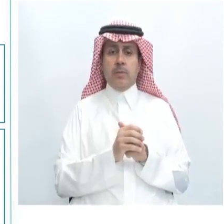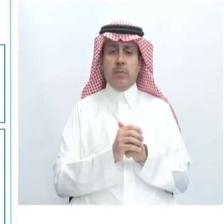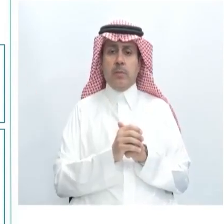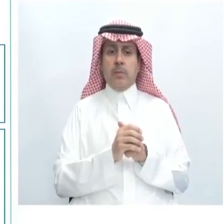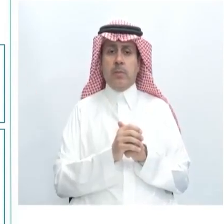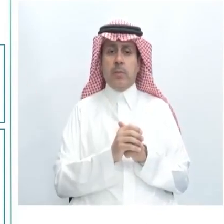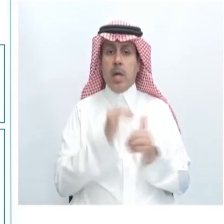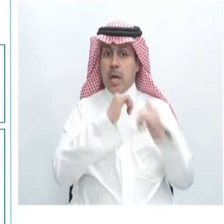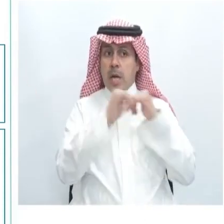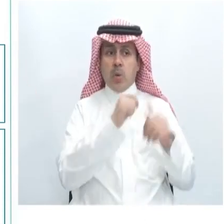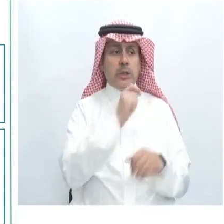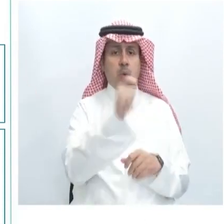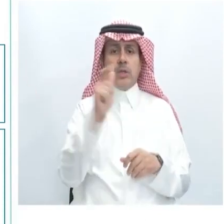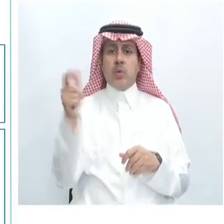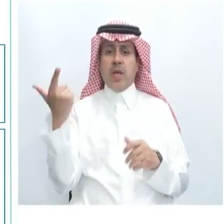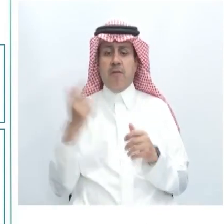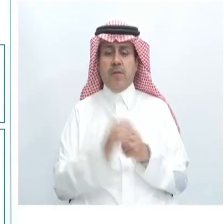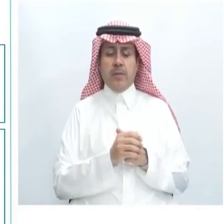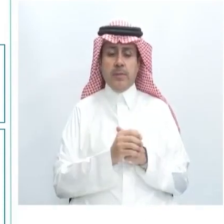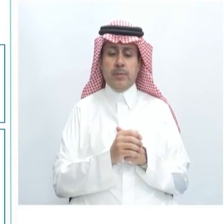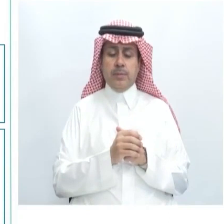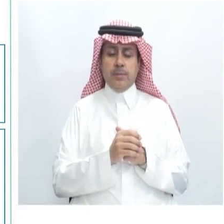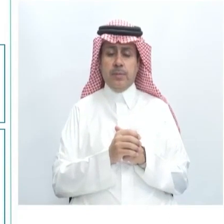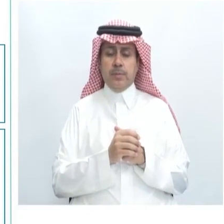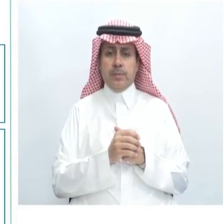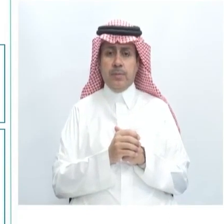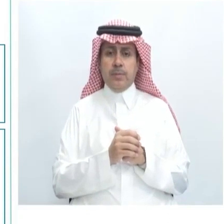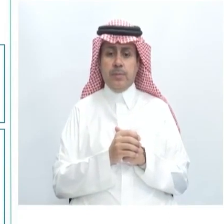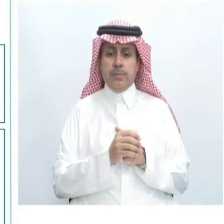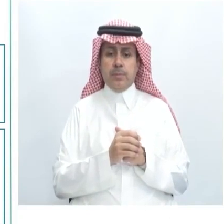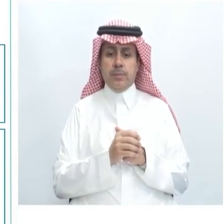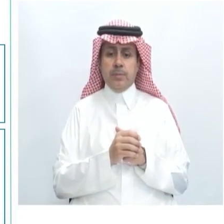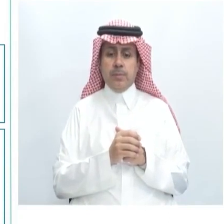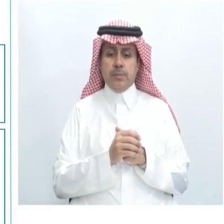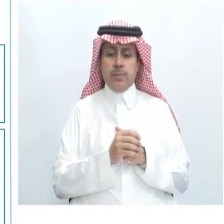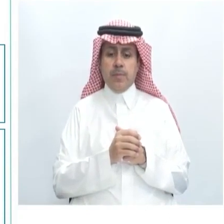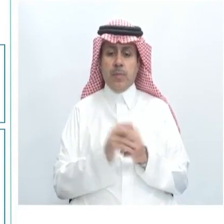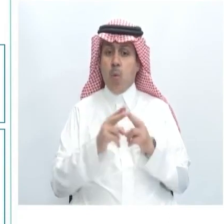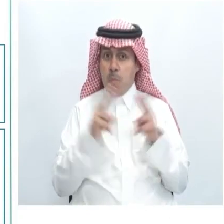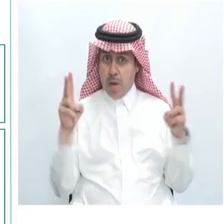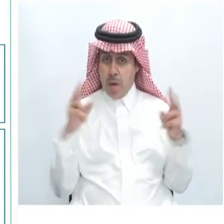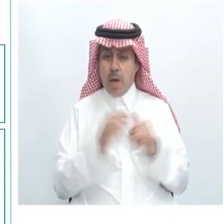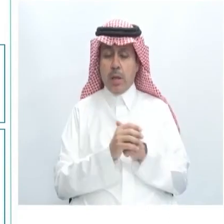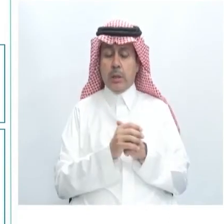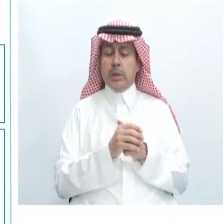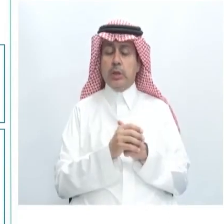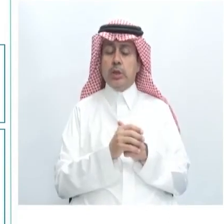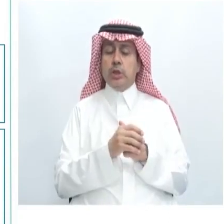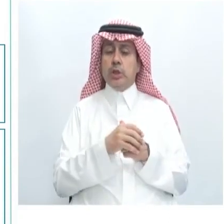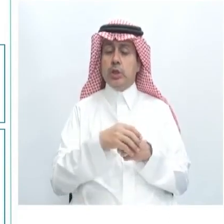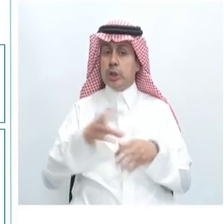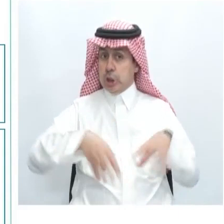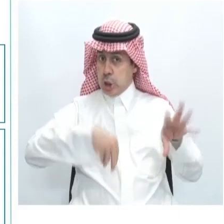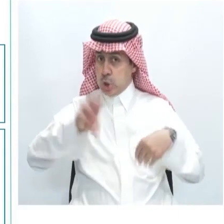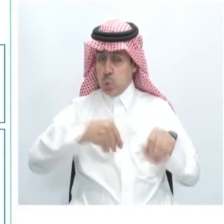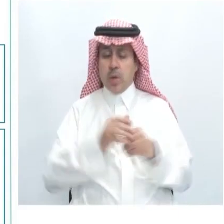هي قنوات التوزيع بالنسبه للمنتج او الخدمه ذكرنا ايضا ان التسويق في